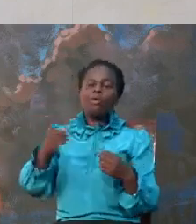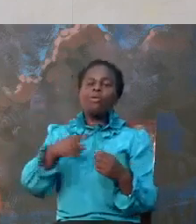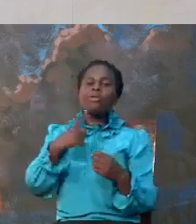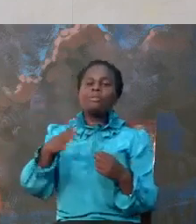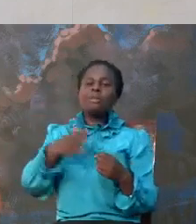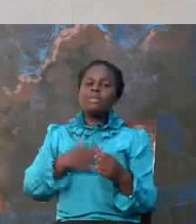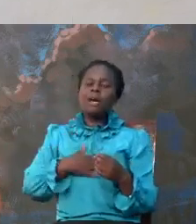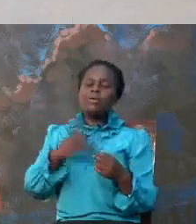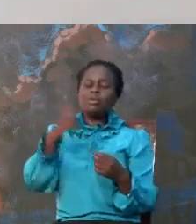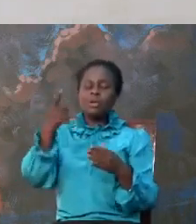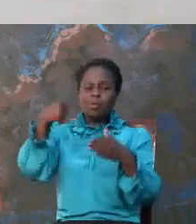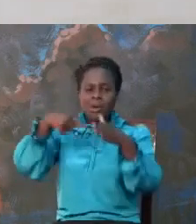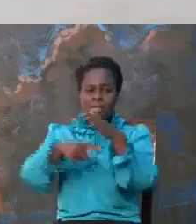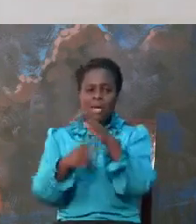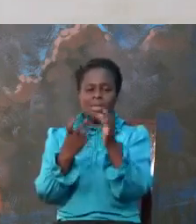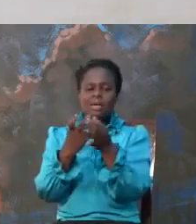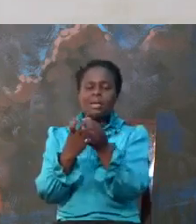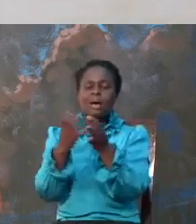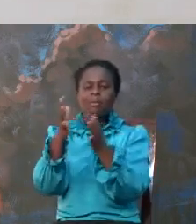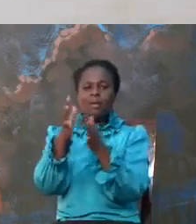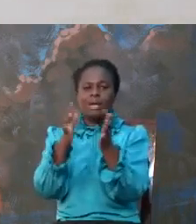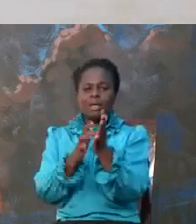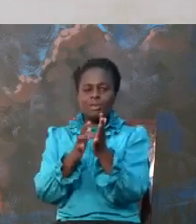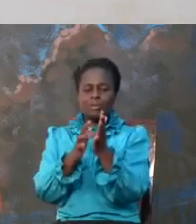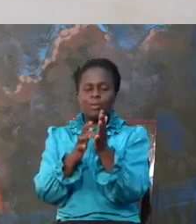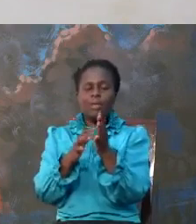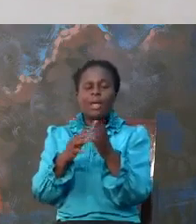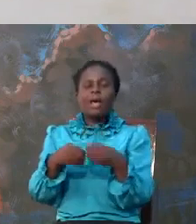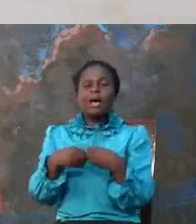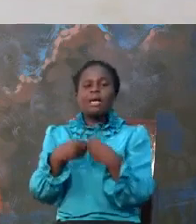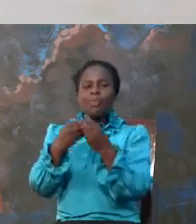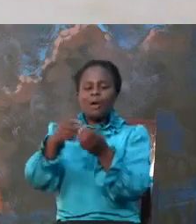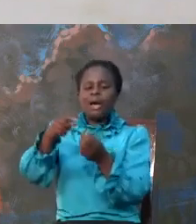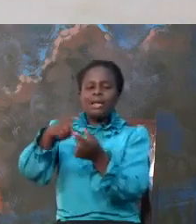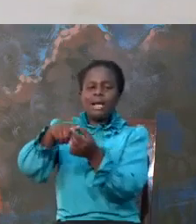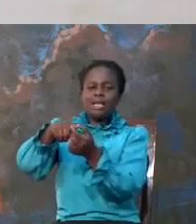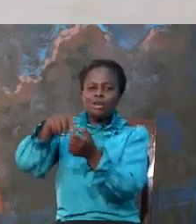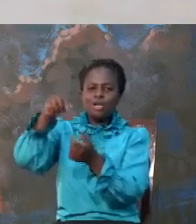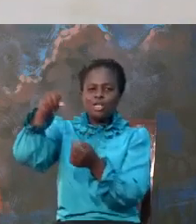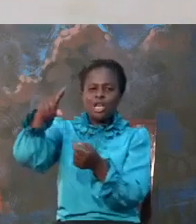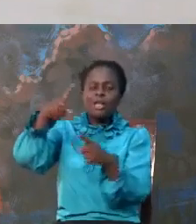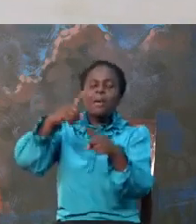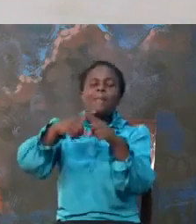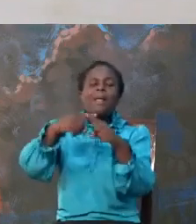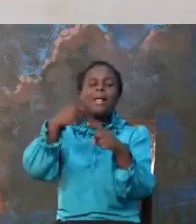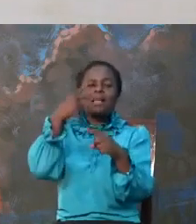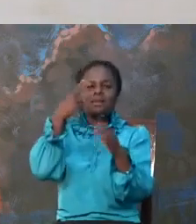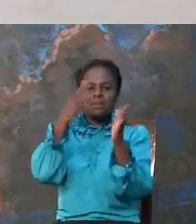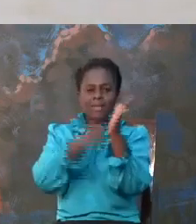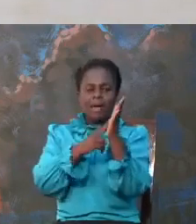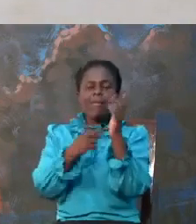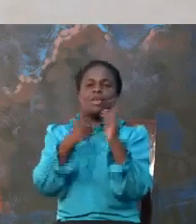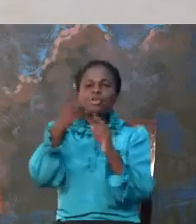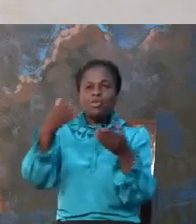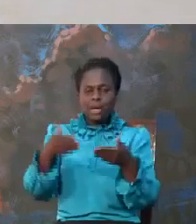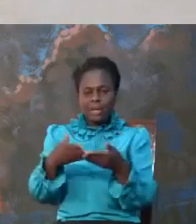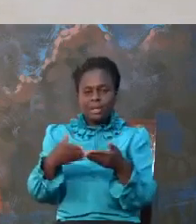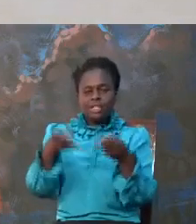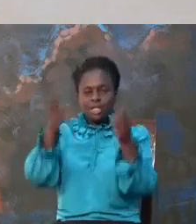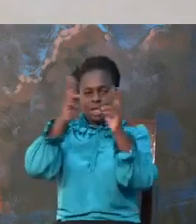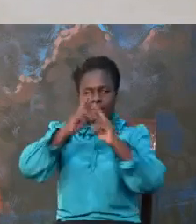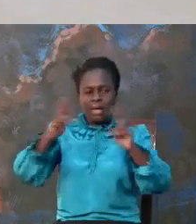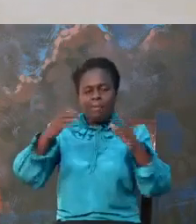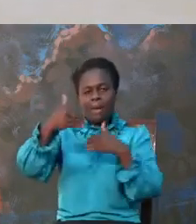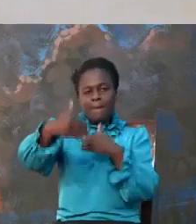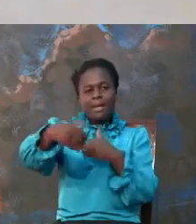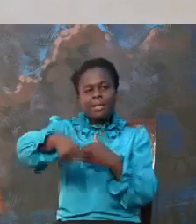zinakuwa ndani ya damu ya Yesu. Anapoiweka na kidole chake mara saba juu ya kiti cha rehema, mbele ya sanduku la